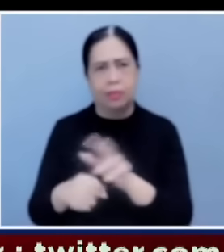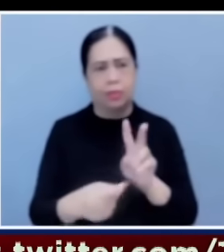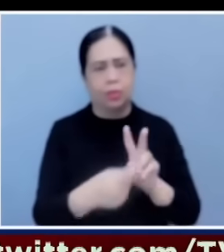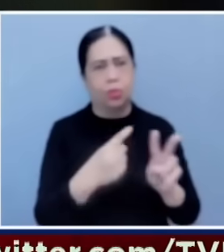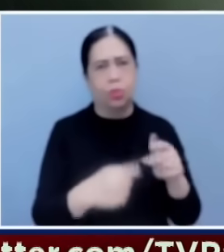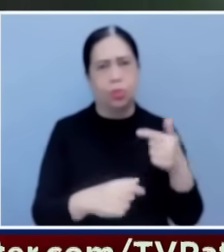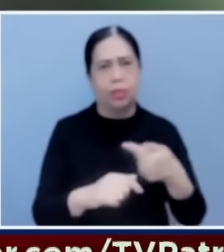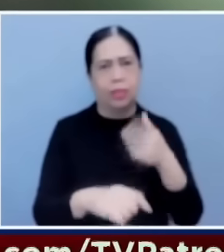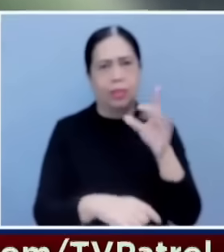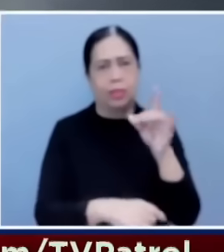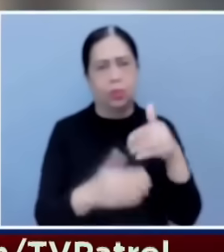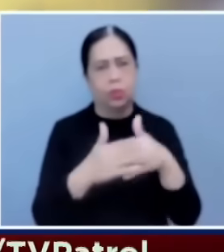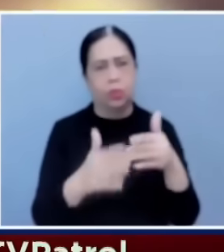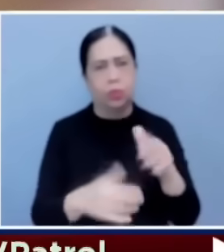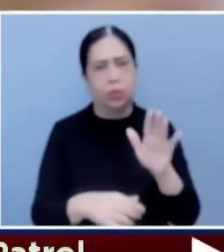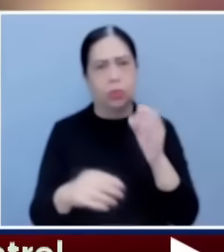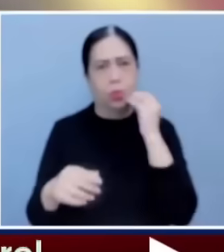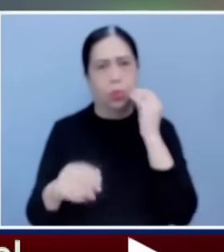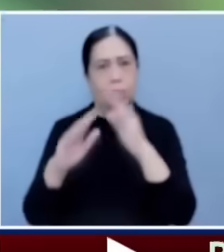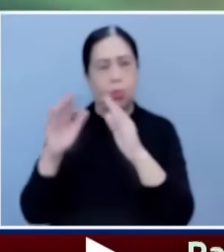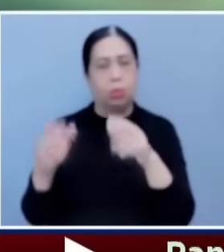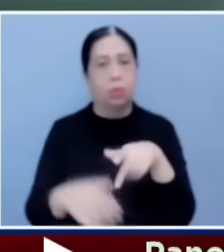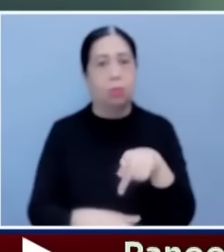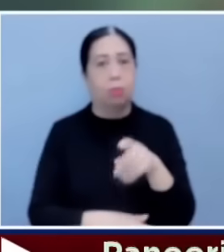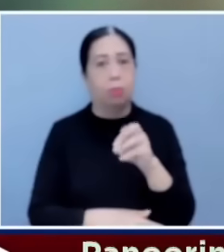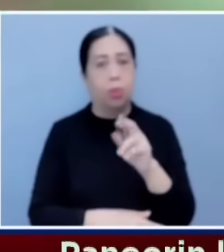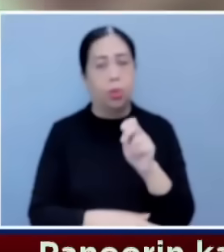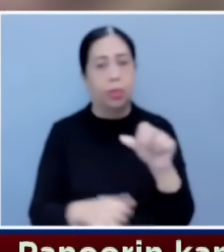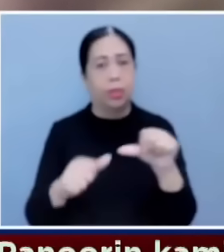8 students sa kanilang bahay sa Port Area sa Maynila.